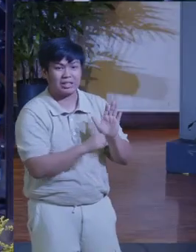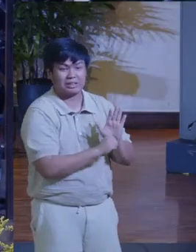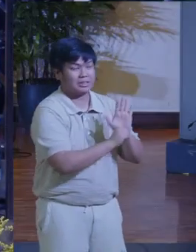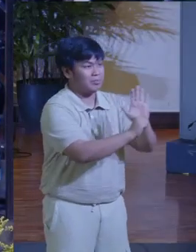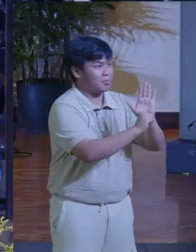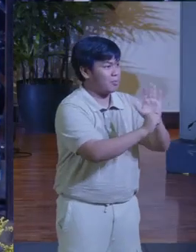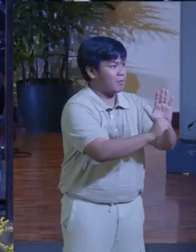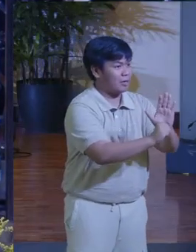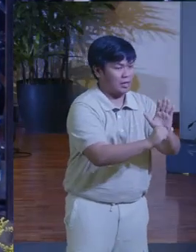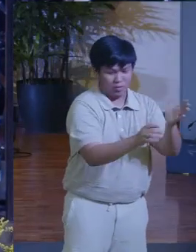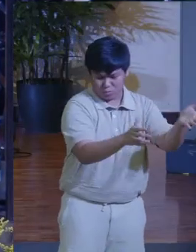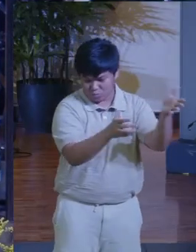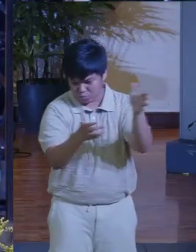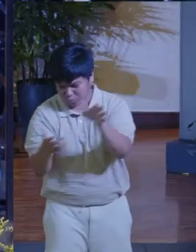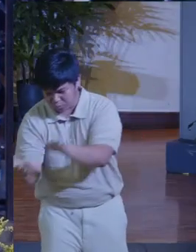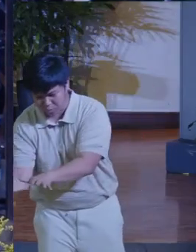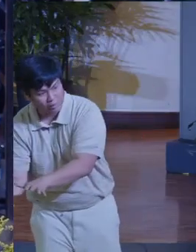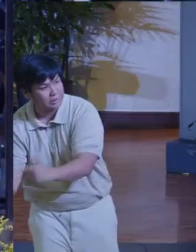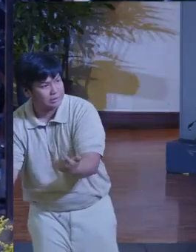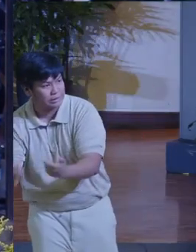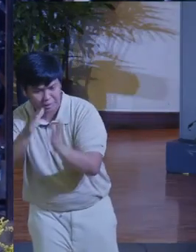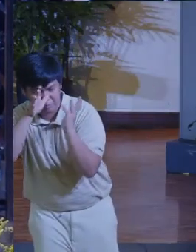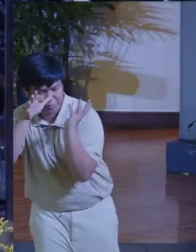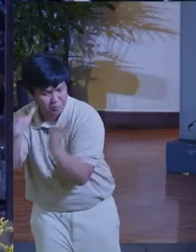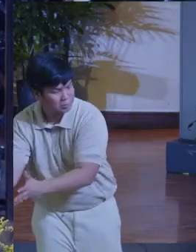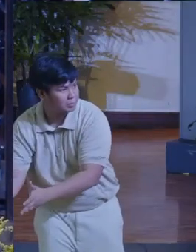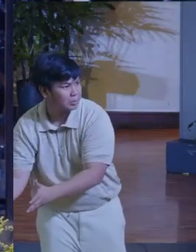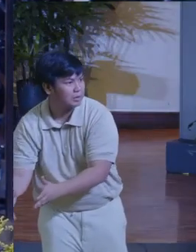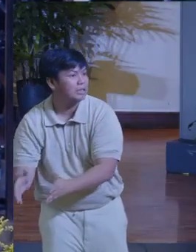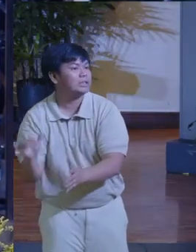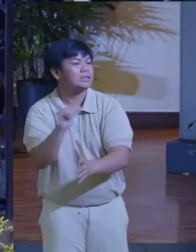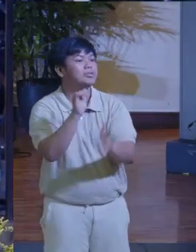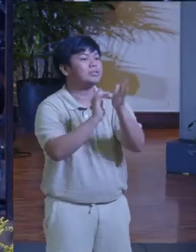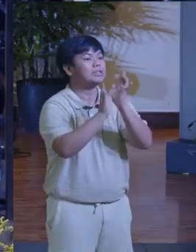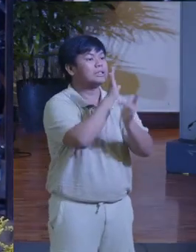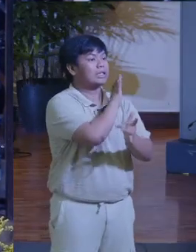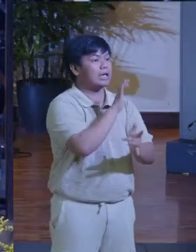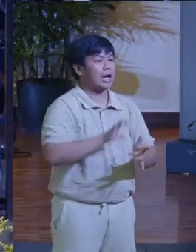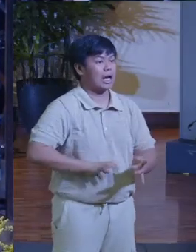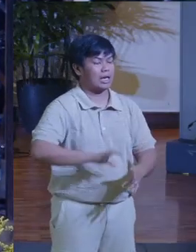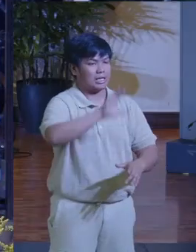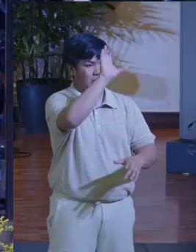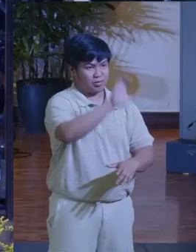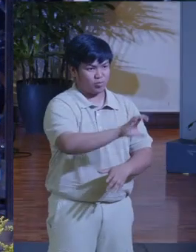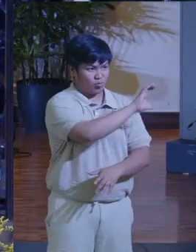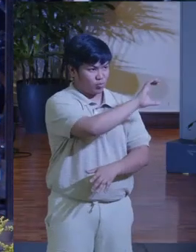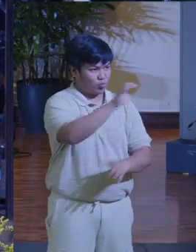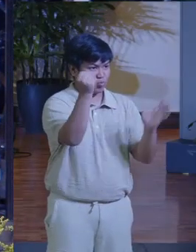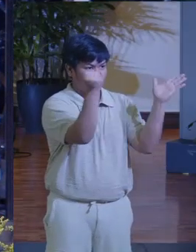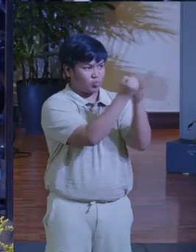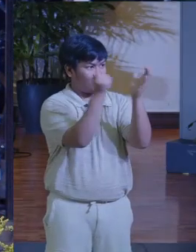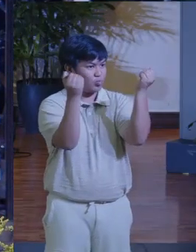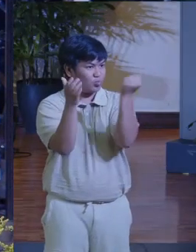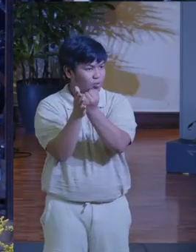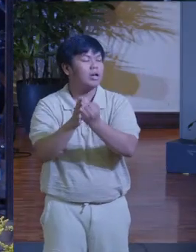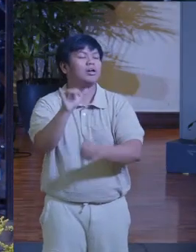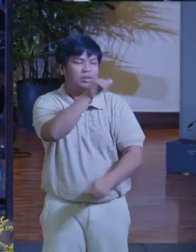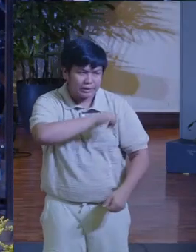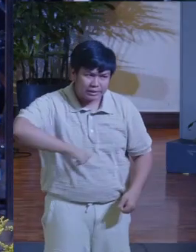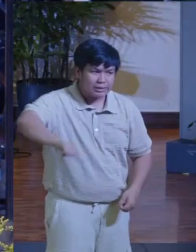as it were sa Kanya, datapwat nung siya ay namatay sa krus, tayo ay namatay din sa krus.